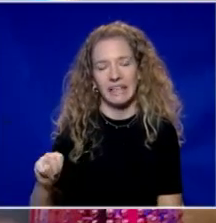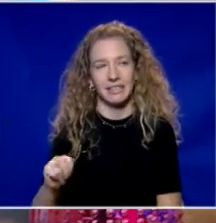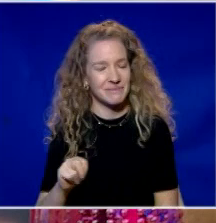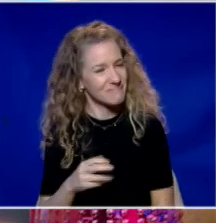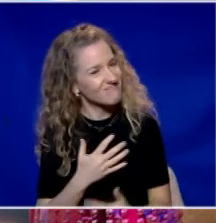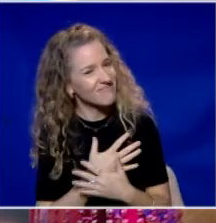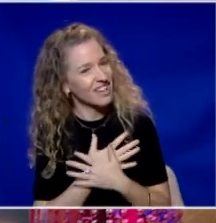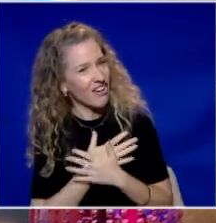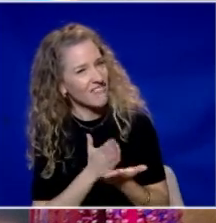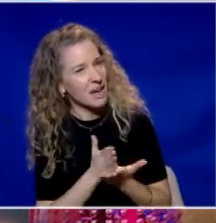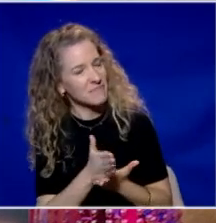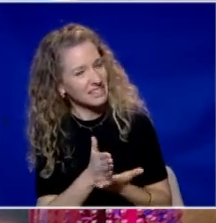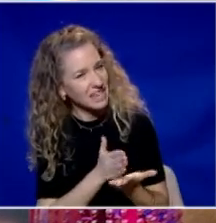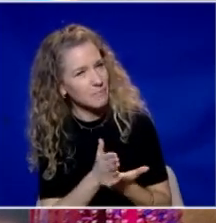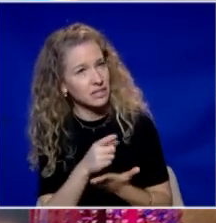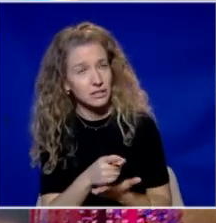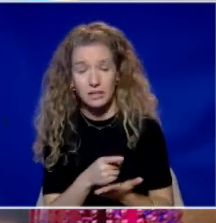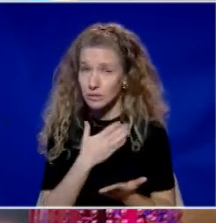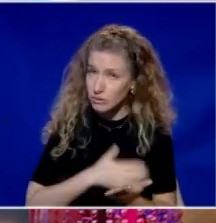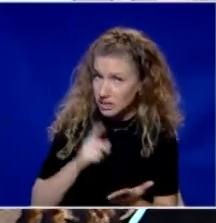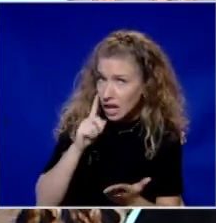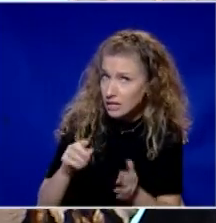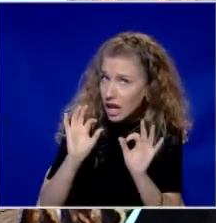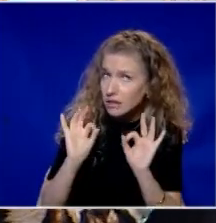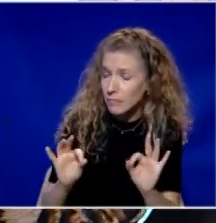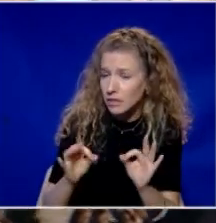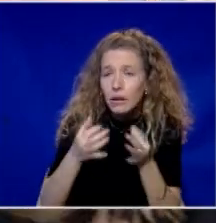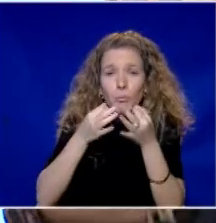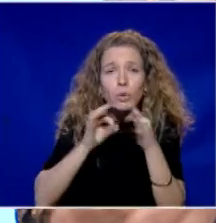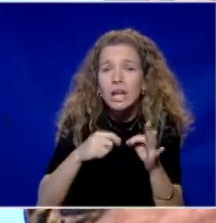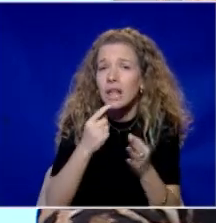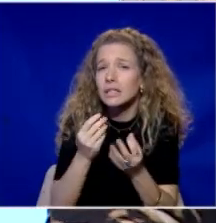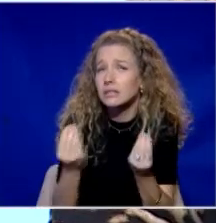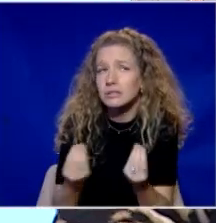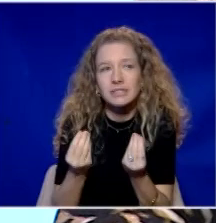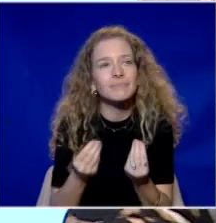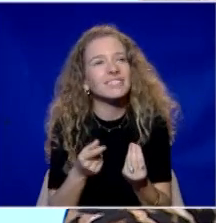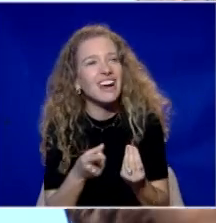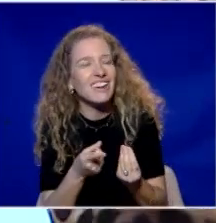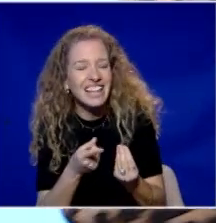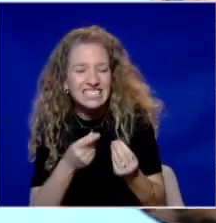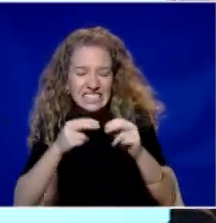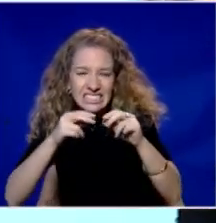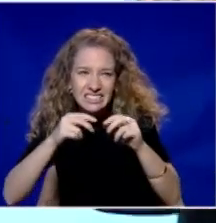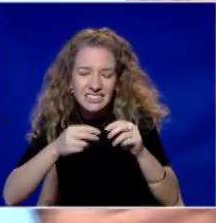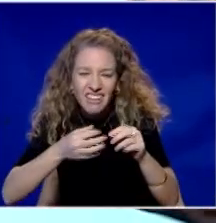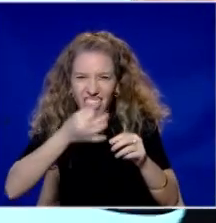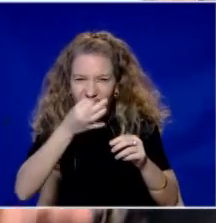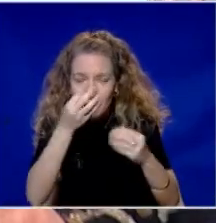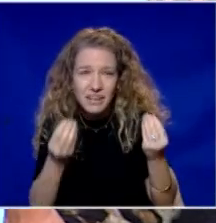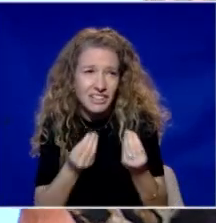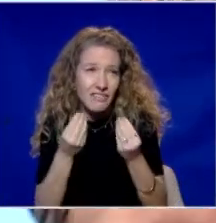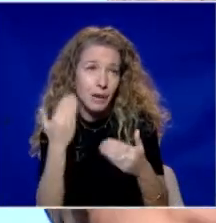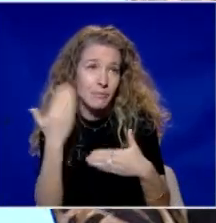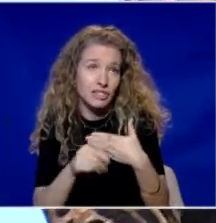הוא עושה מגלגל עיניים. היא אורגנלית. אני רוצה לדעת את האמת, לא, אבל את נוגעת פה בדברים שאת חופרת לדבר שבסופו של דבר הוא יעזוב